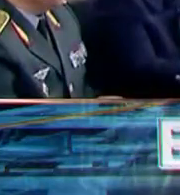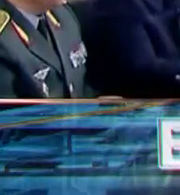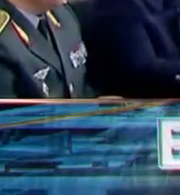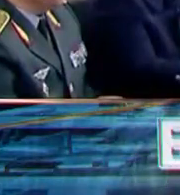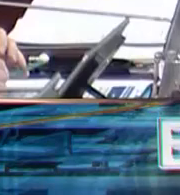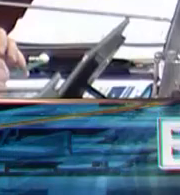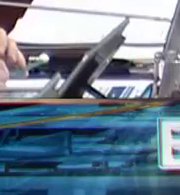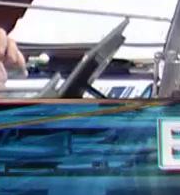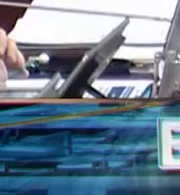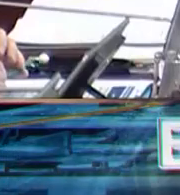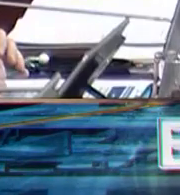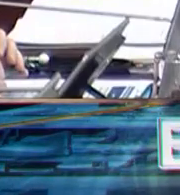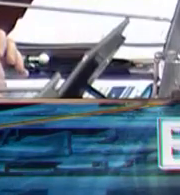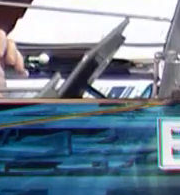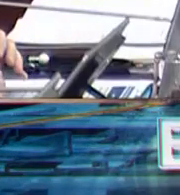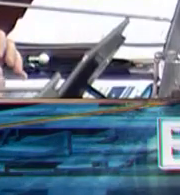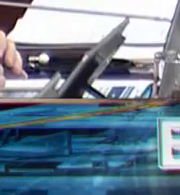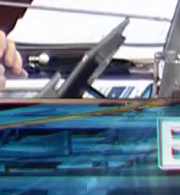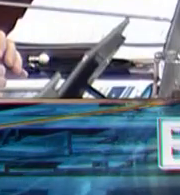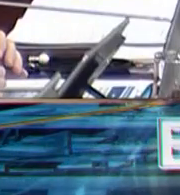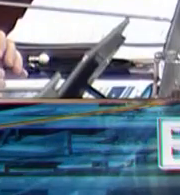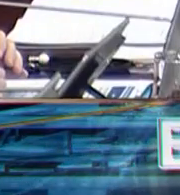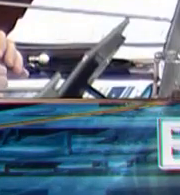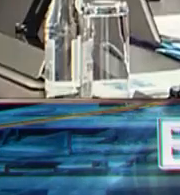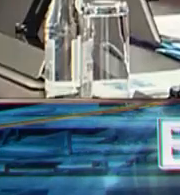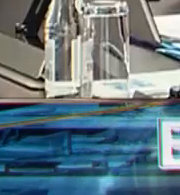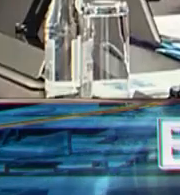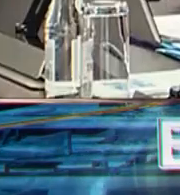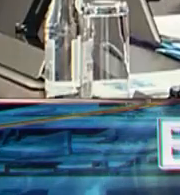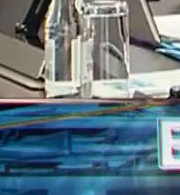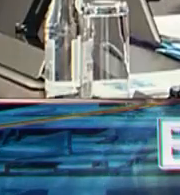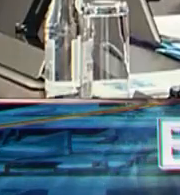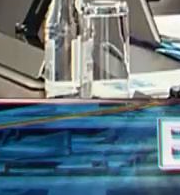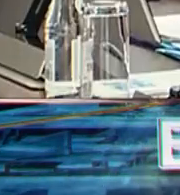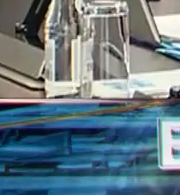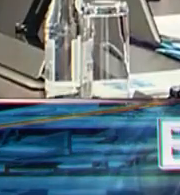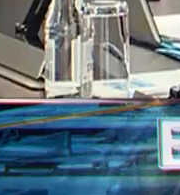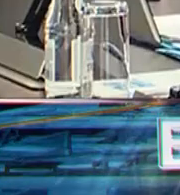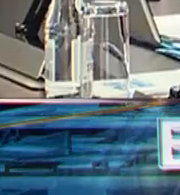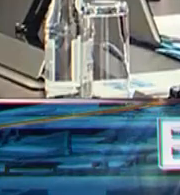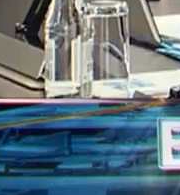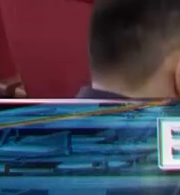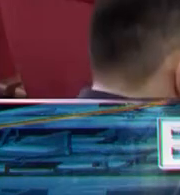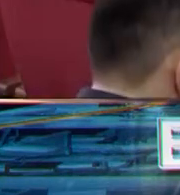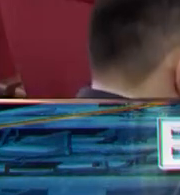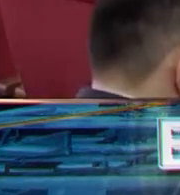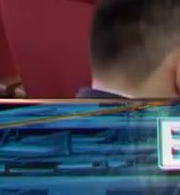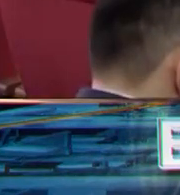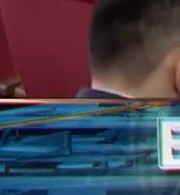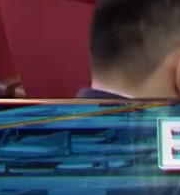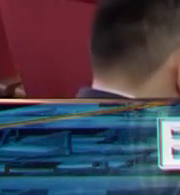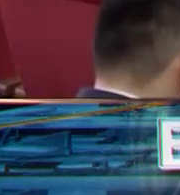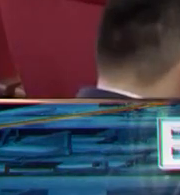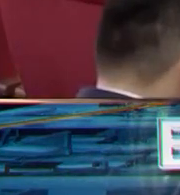Мемлекет өзінің барлық әлеуметтік міндеттемелерін қамтамасыз етеді. Ел үкіметі әлемдік экономикада орын алған күрделі жағдайға қарсы